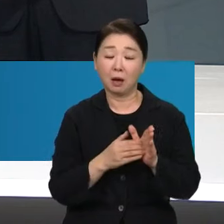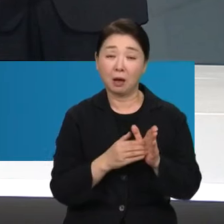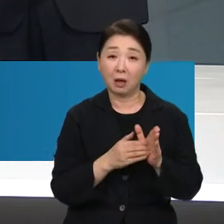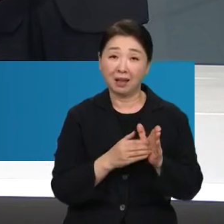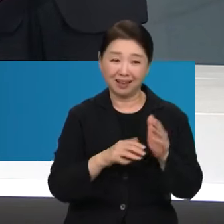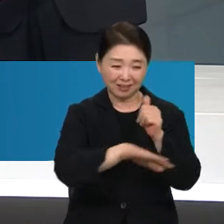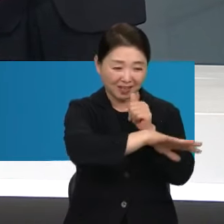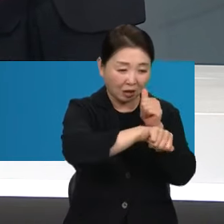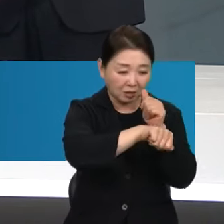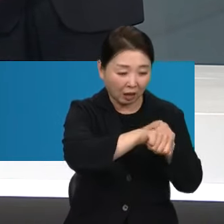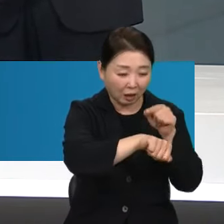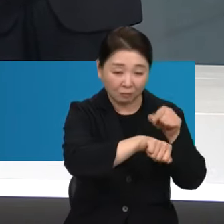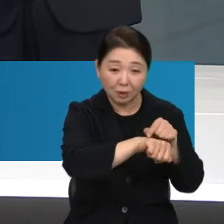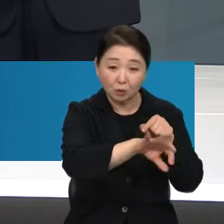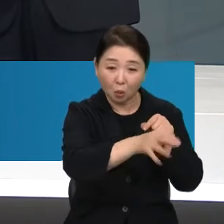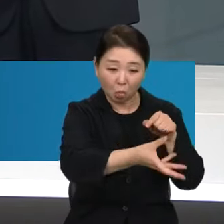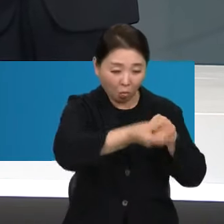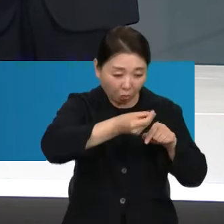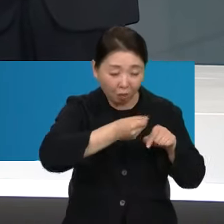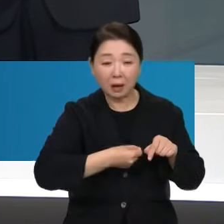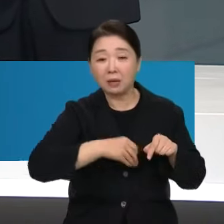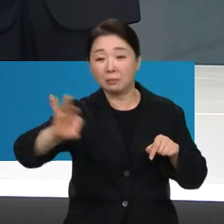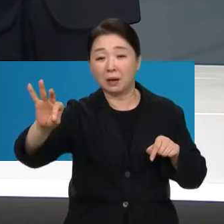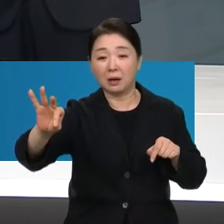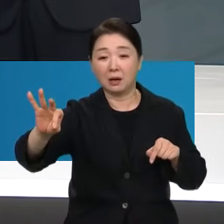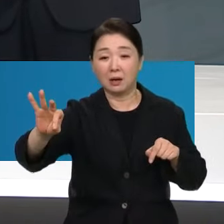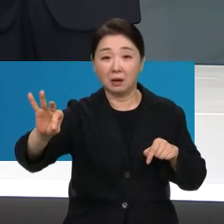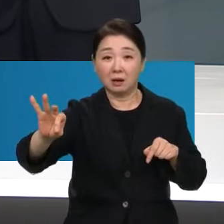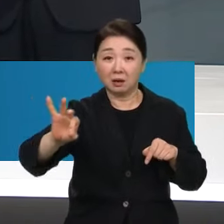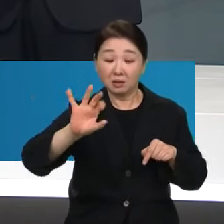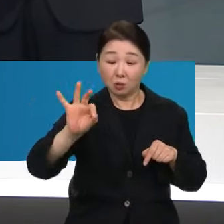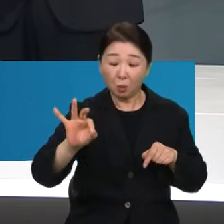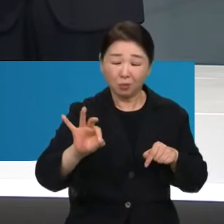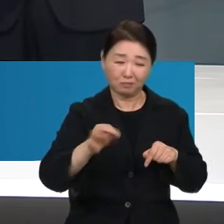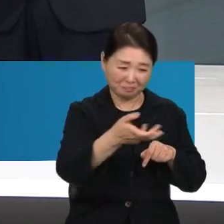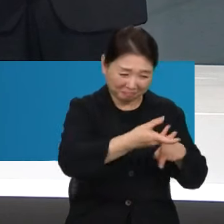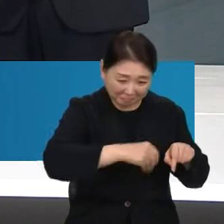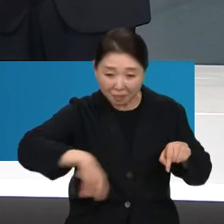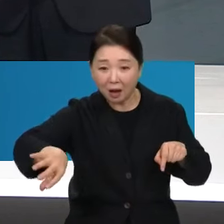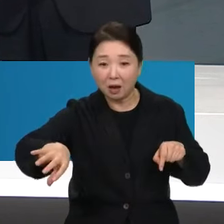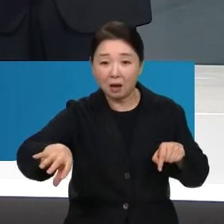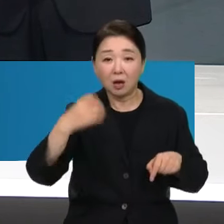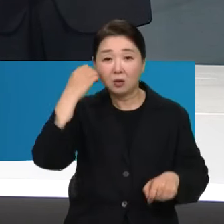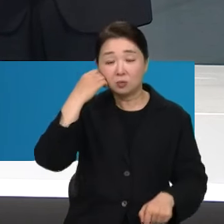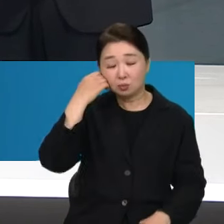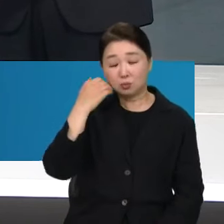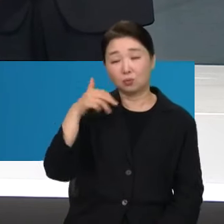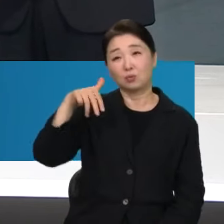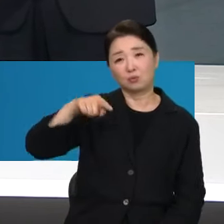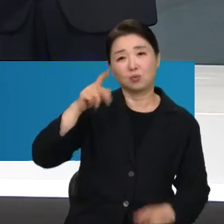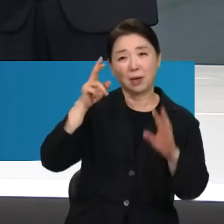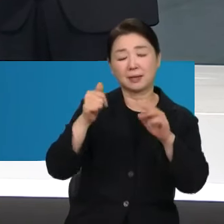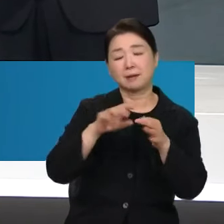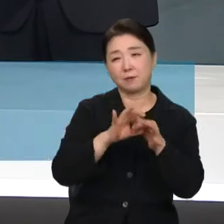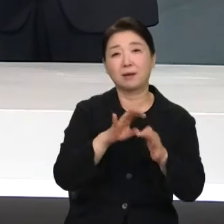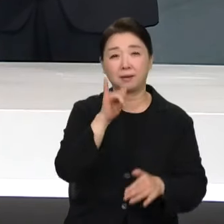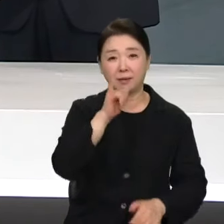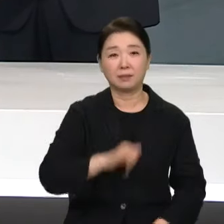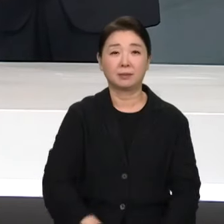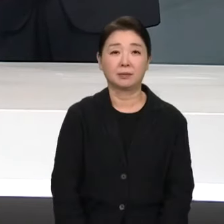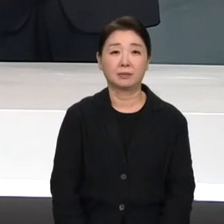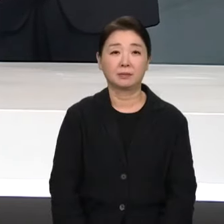자금을 끌어쓰는 일이 비일비재했다고 주장했습니다. 특히 이런 자금 흐름에는 구영배 회장이 깊게 개입돼 있다고 했습니다. 이어서